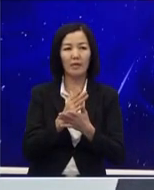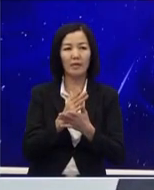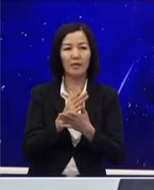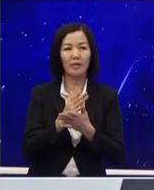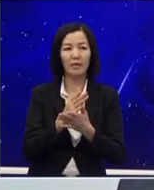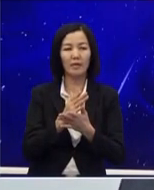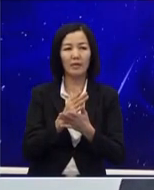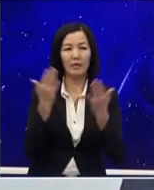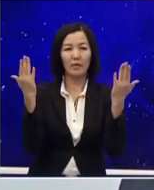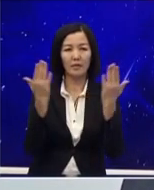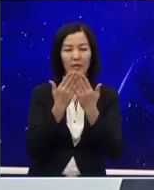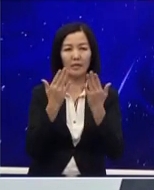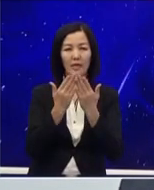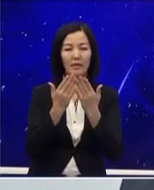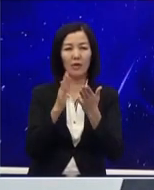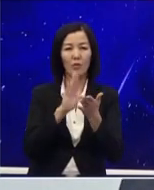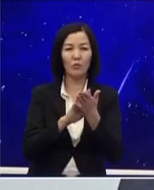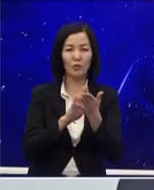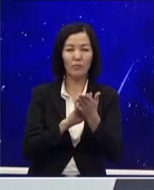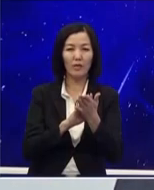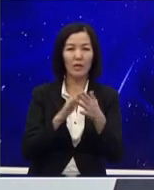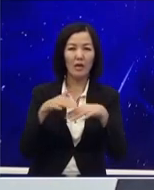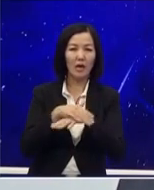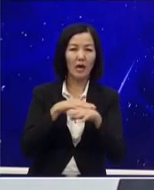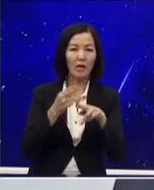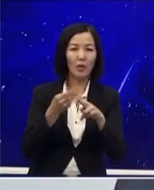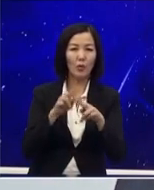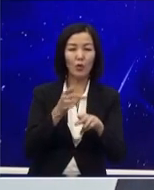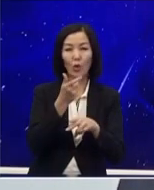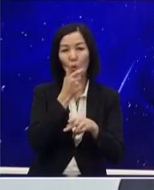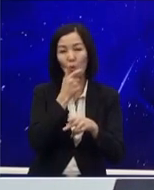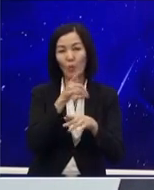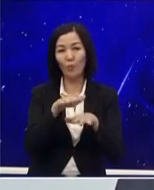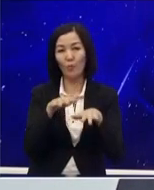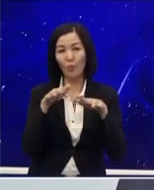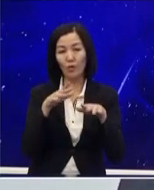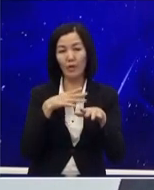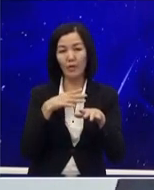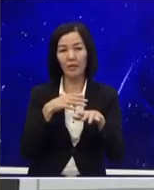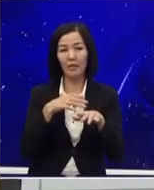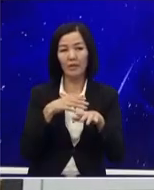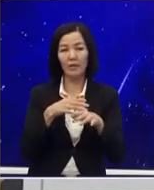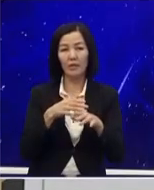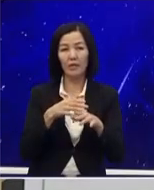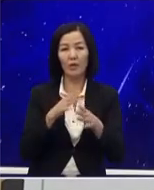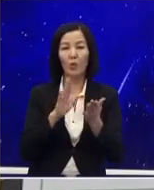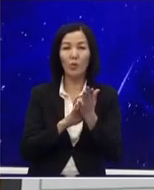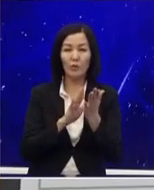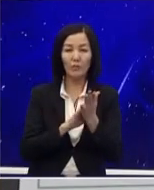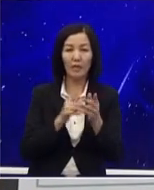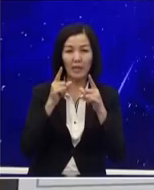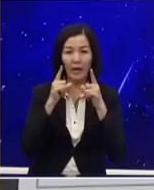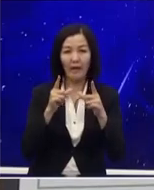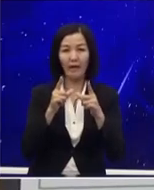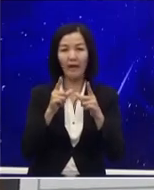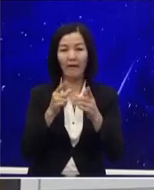айтыста халық көп болады, қошамет көп болады, соған қарай жүйріктің шапқан сайын делебесі қозады деп ақының да сол қошаметпен делебесі